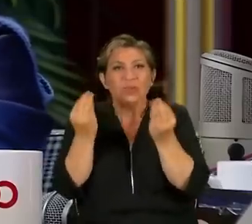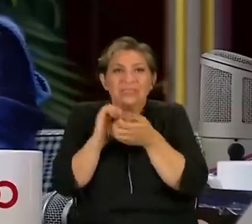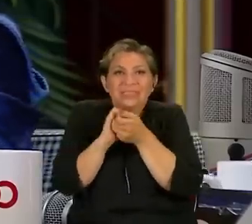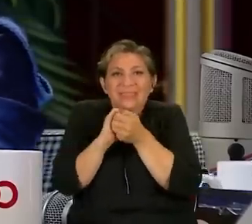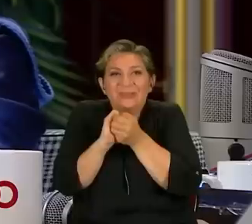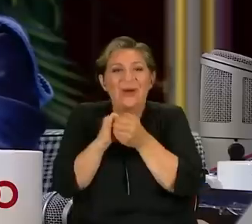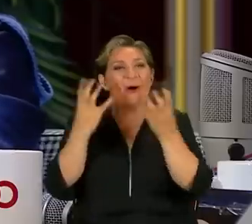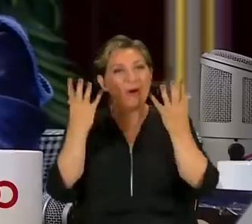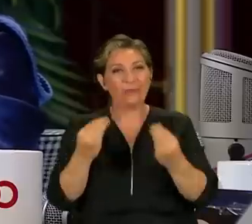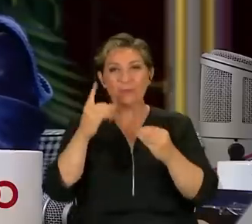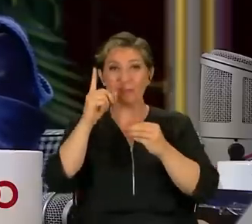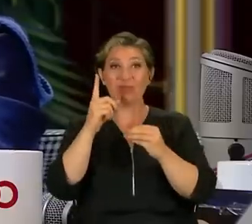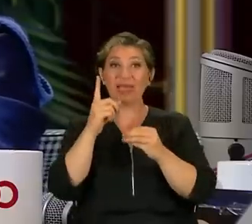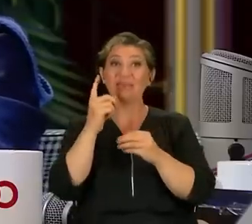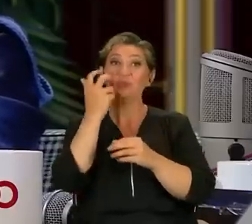fıkı olduğum bir